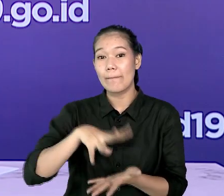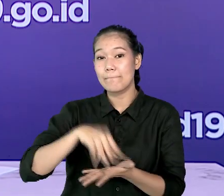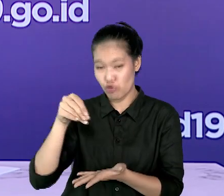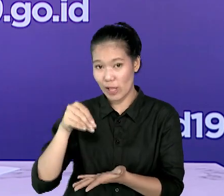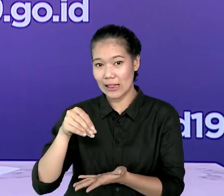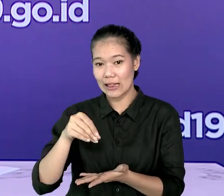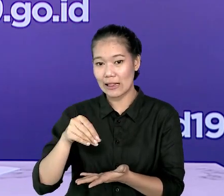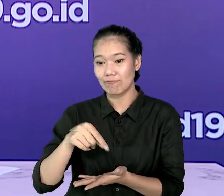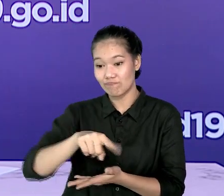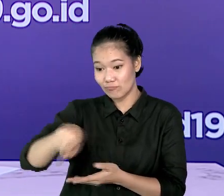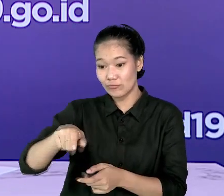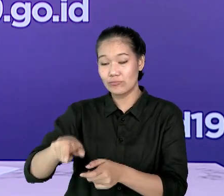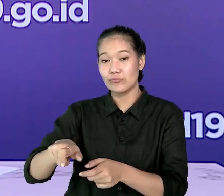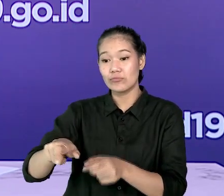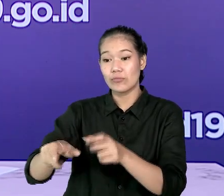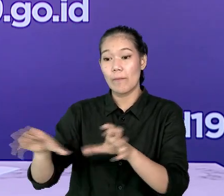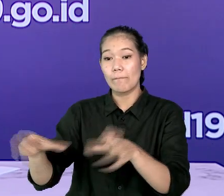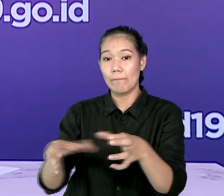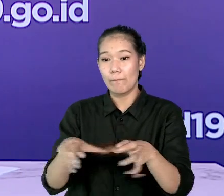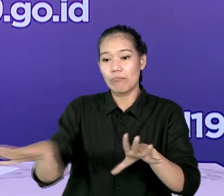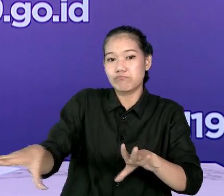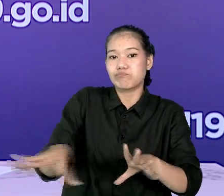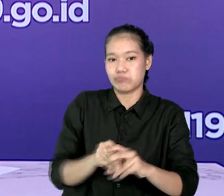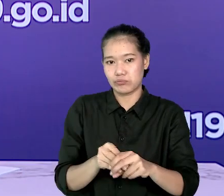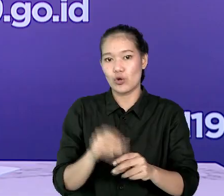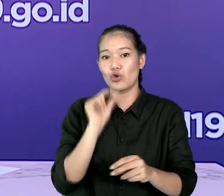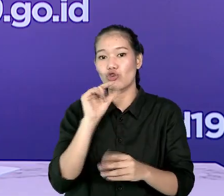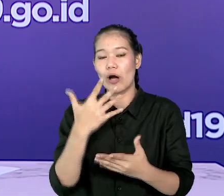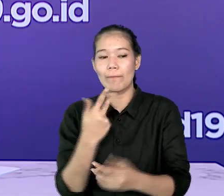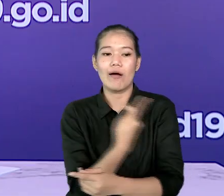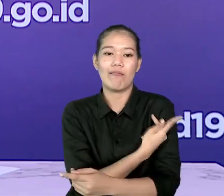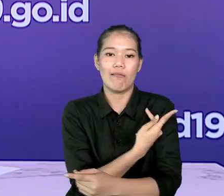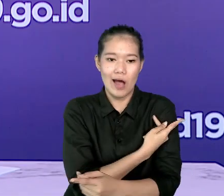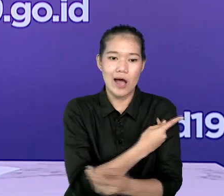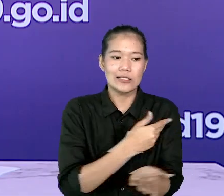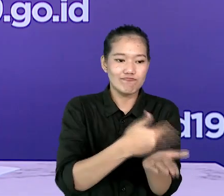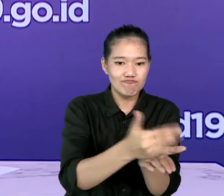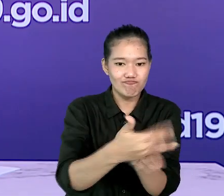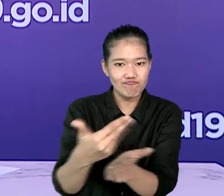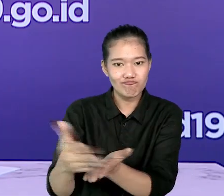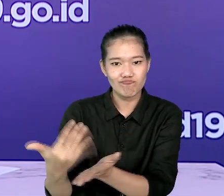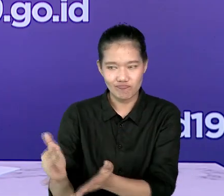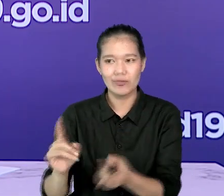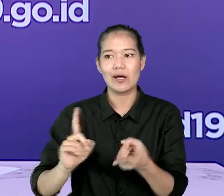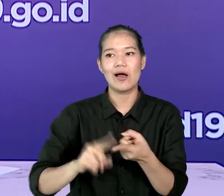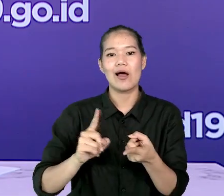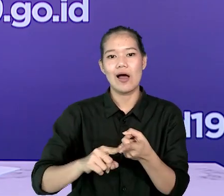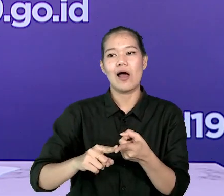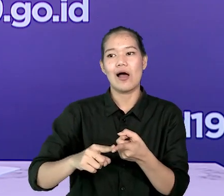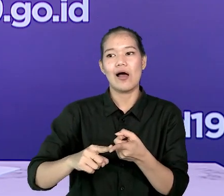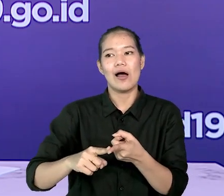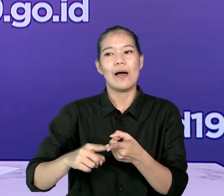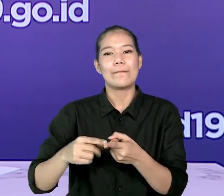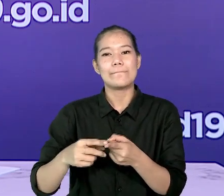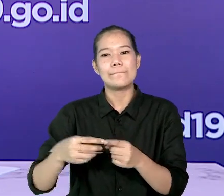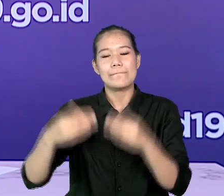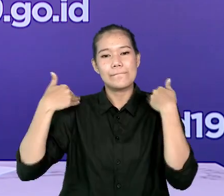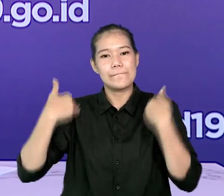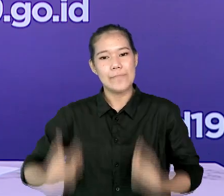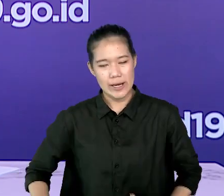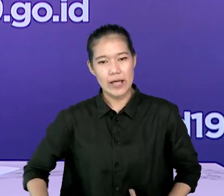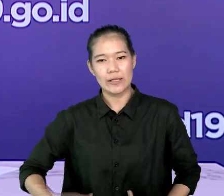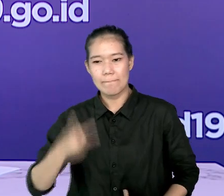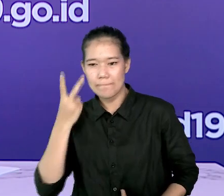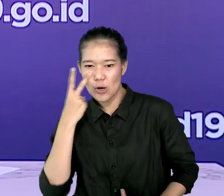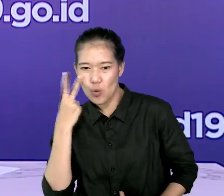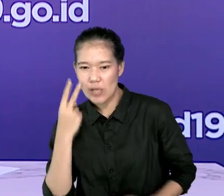juga melibatkan berbagai unsur untuk mengawasi distribusi vaksin ke daerah, termasuk Badan Pengawas Keuangan dan Pembangunan atau